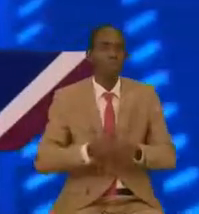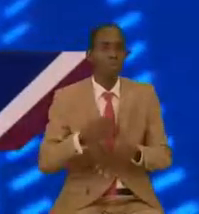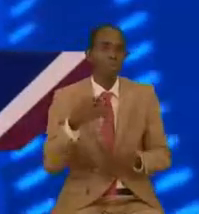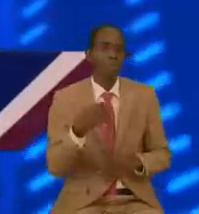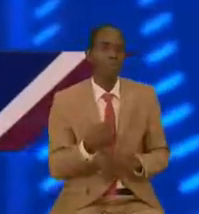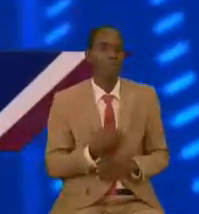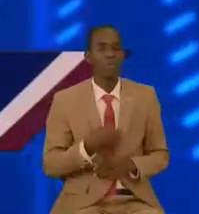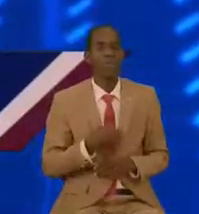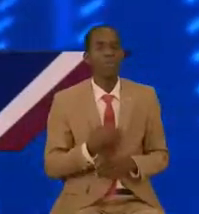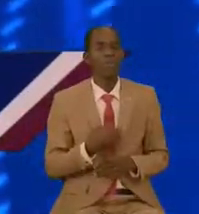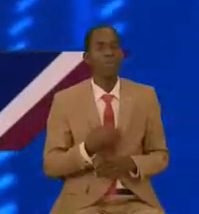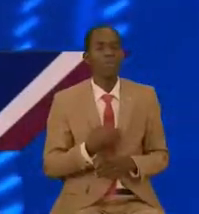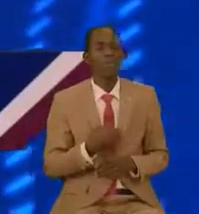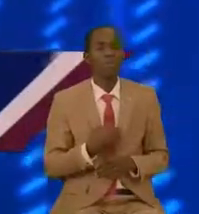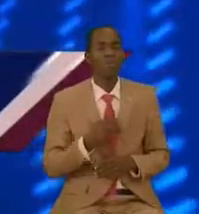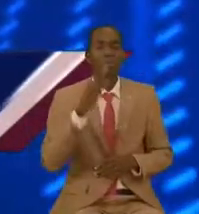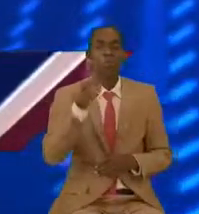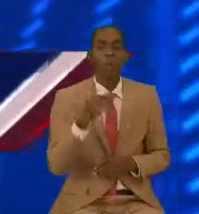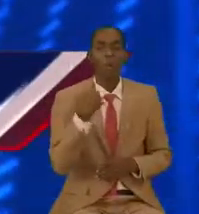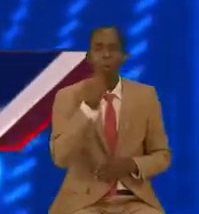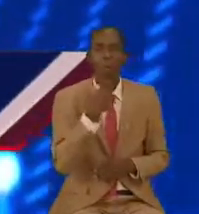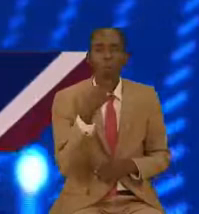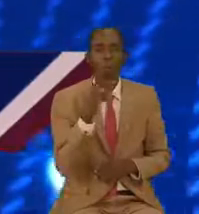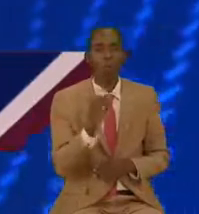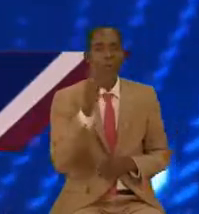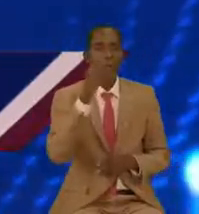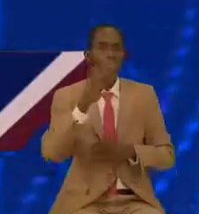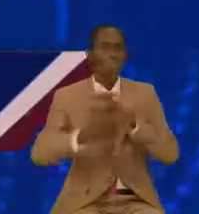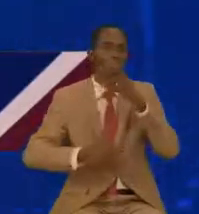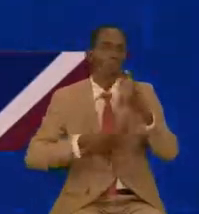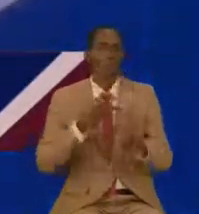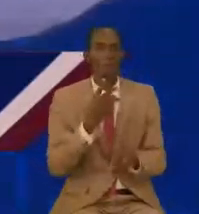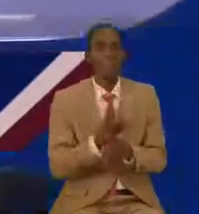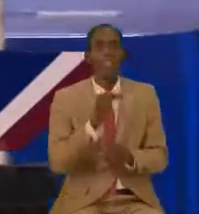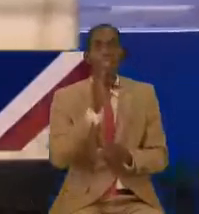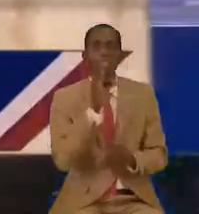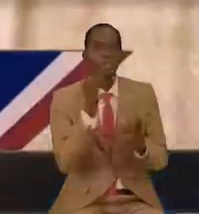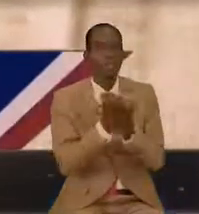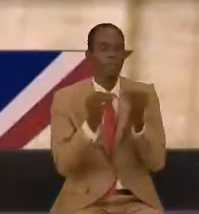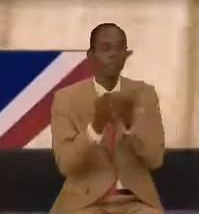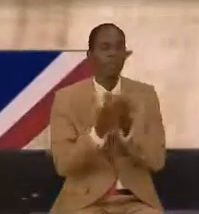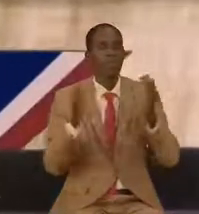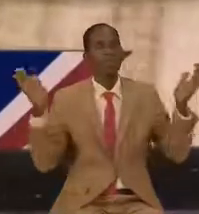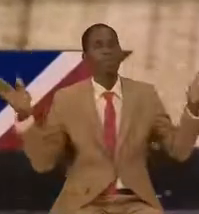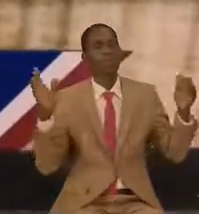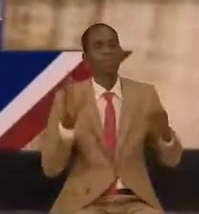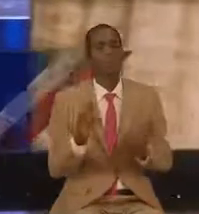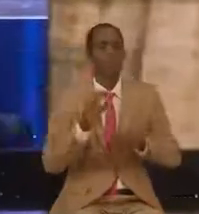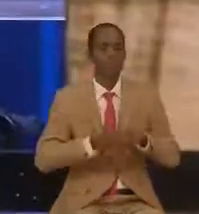crucifié pour moi. Par qui le monde est crucifié pour